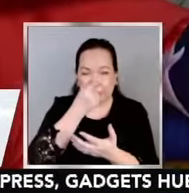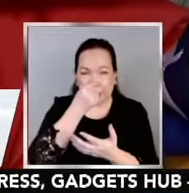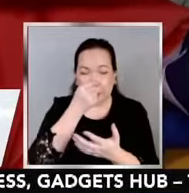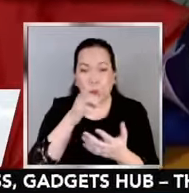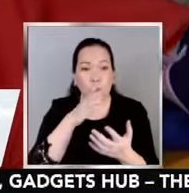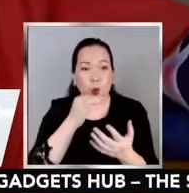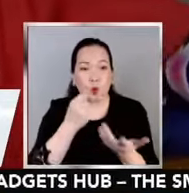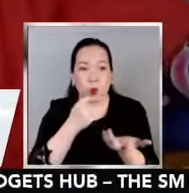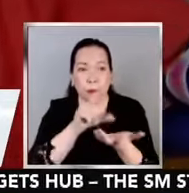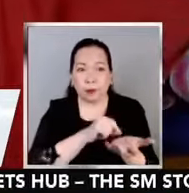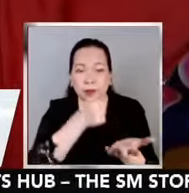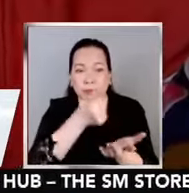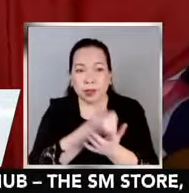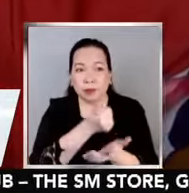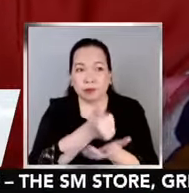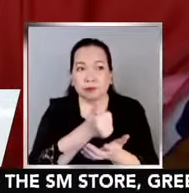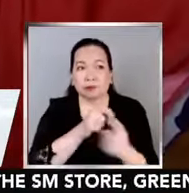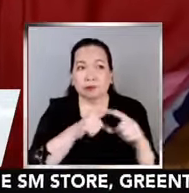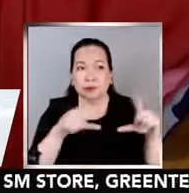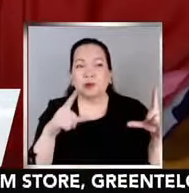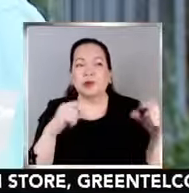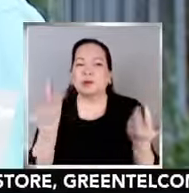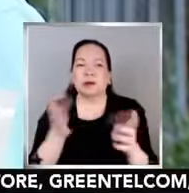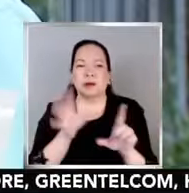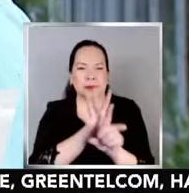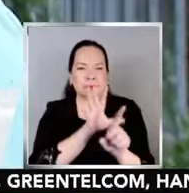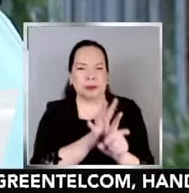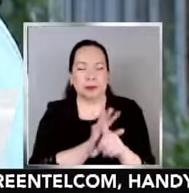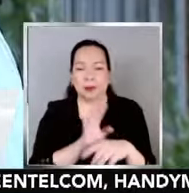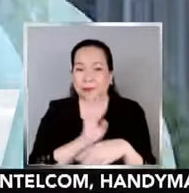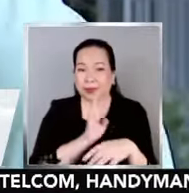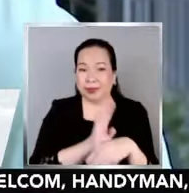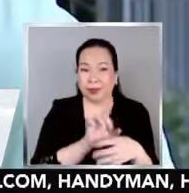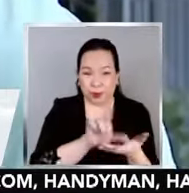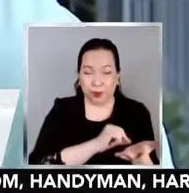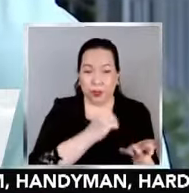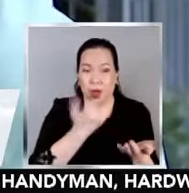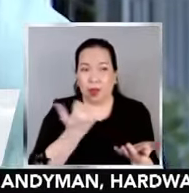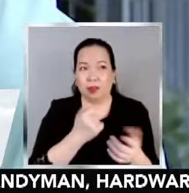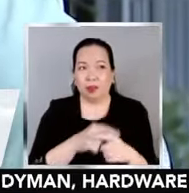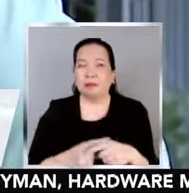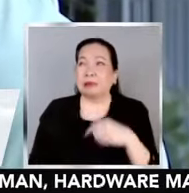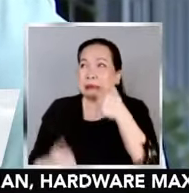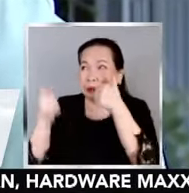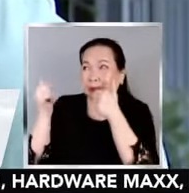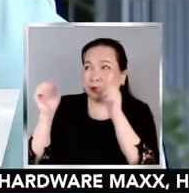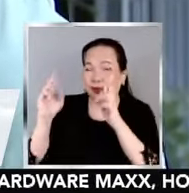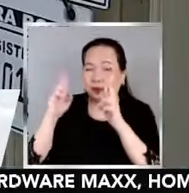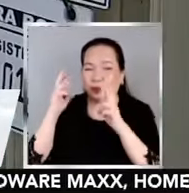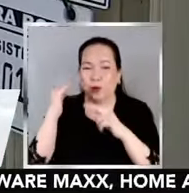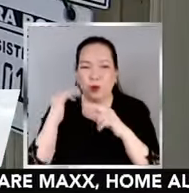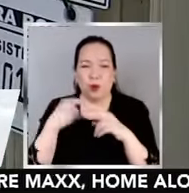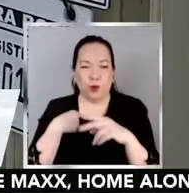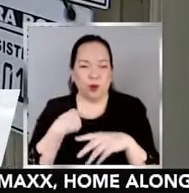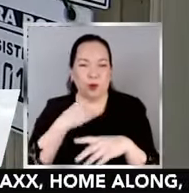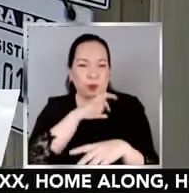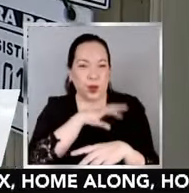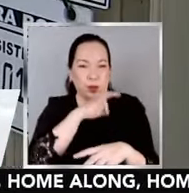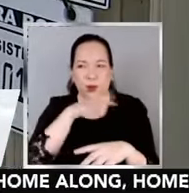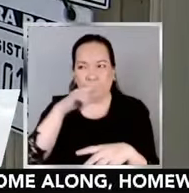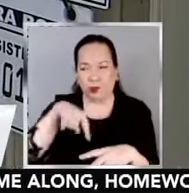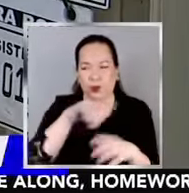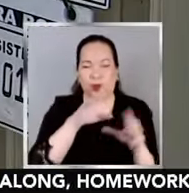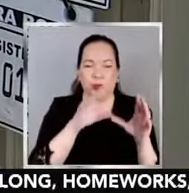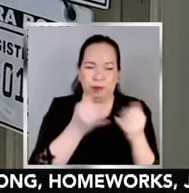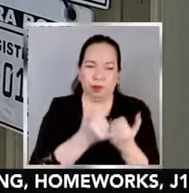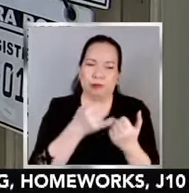plaka, posibleng lumakas daw ang kanilang negosyo. Sana sir. Pabor sa negosyo, sir, sa may-ari. Sa mga temporary plates